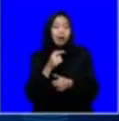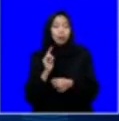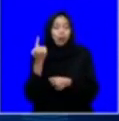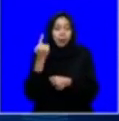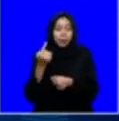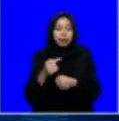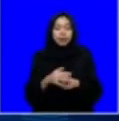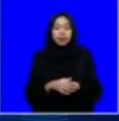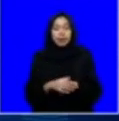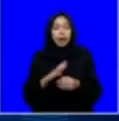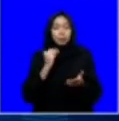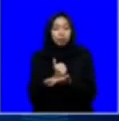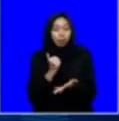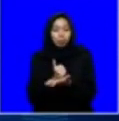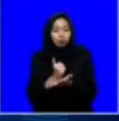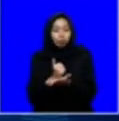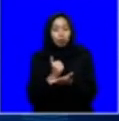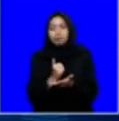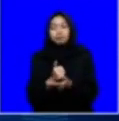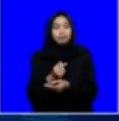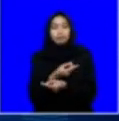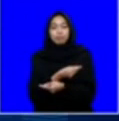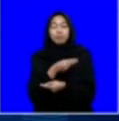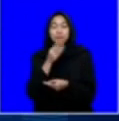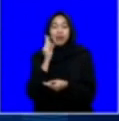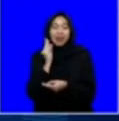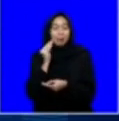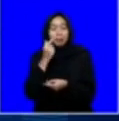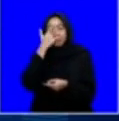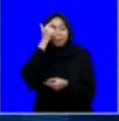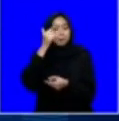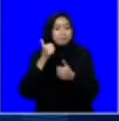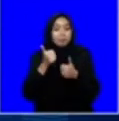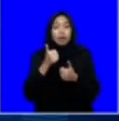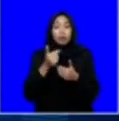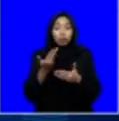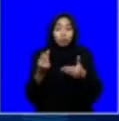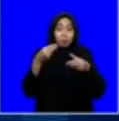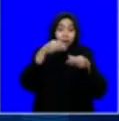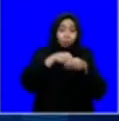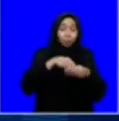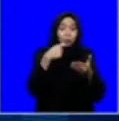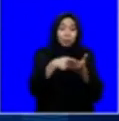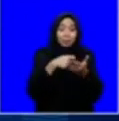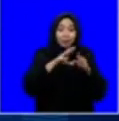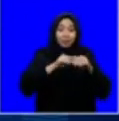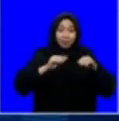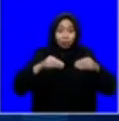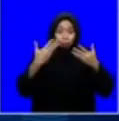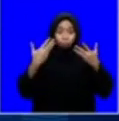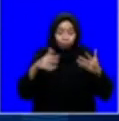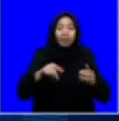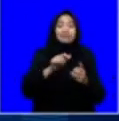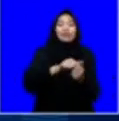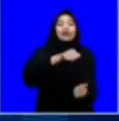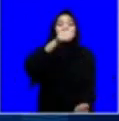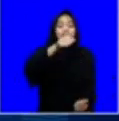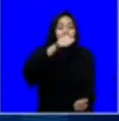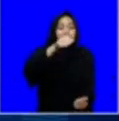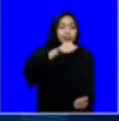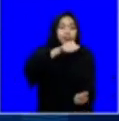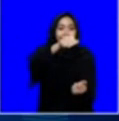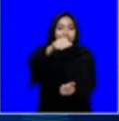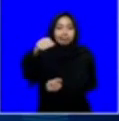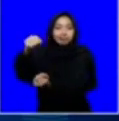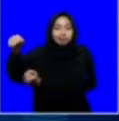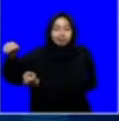immersive learning experience, dan juga dapat sertifikasi industri, sangat penting. Jadi pada saat anak itu menyelesaikan program ini, dia mendapatkan satu